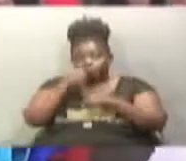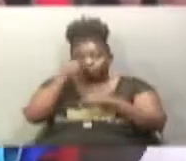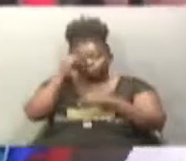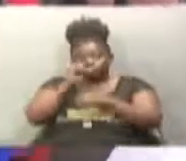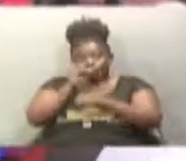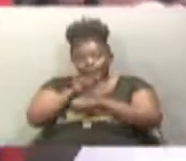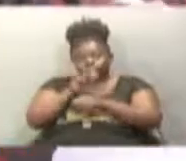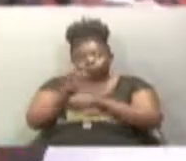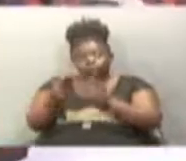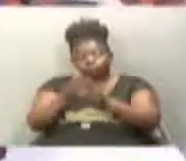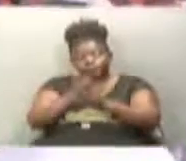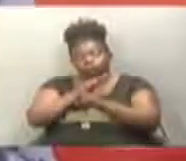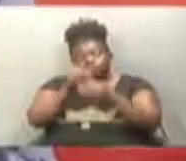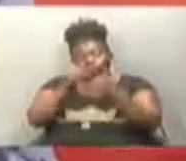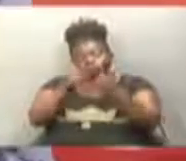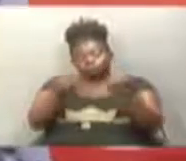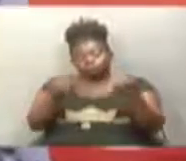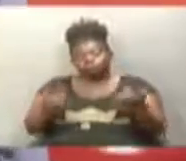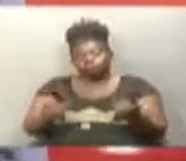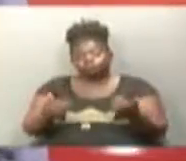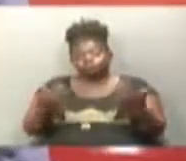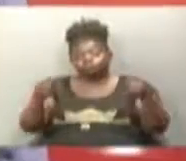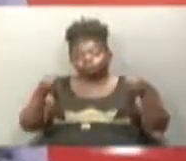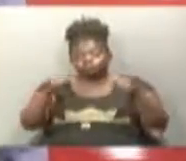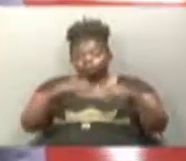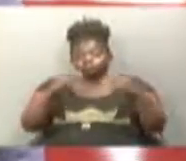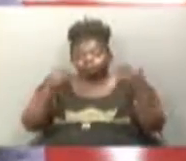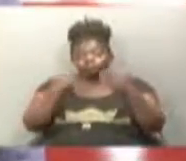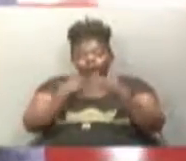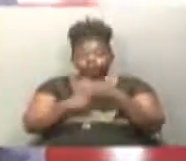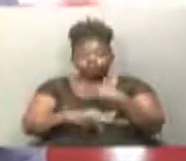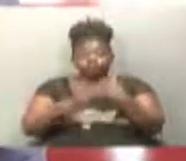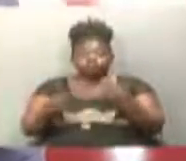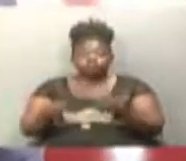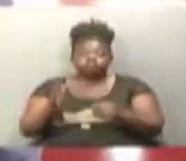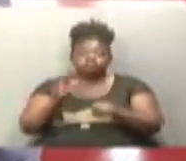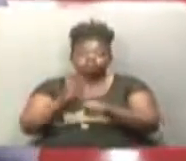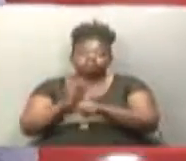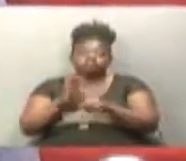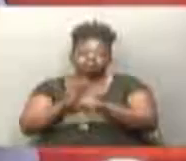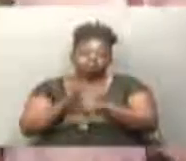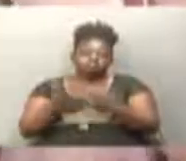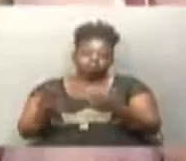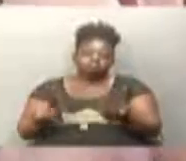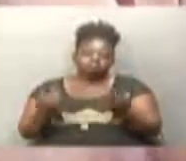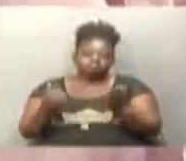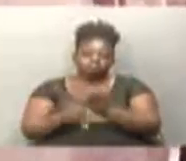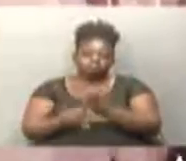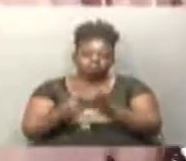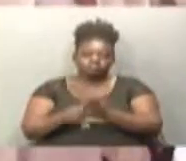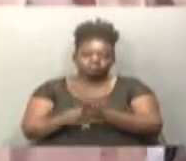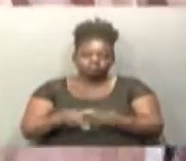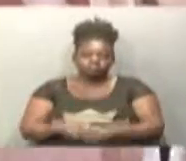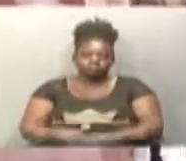amagezi okulambika obulungi abaana mu nsi eno gy'ayogeddeko ng'ejjudde okwonooneka.